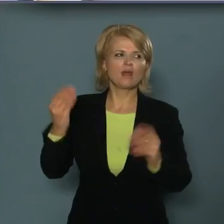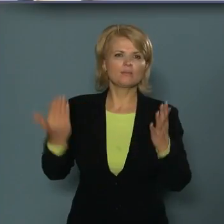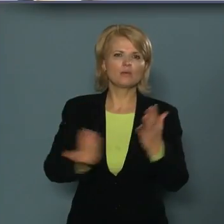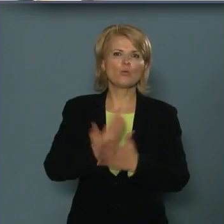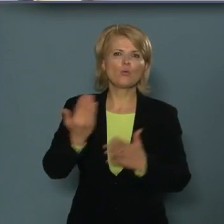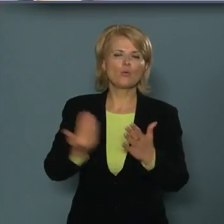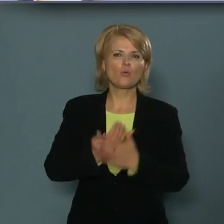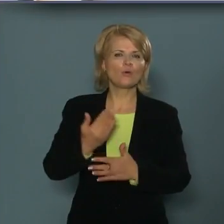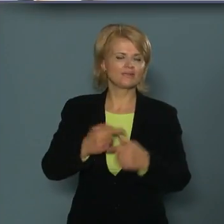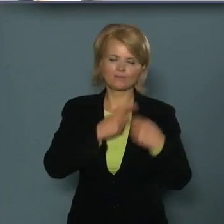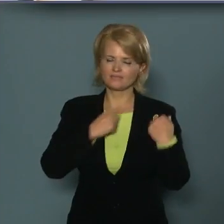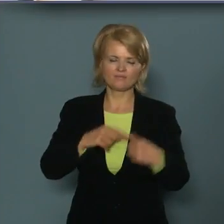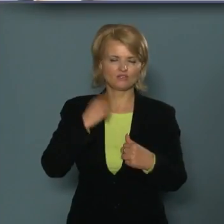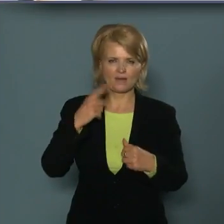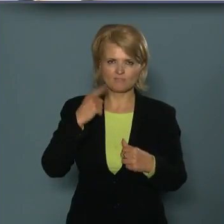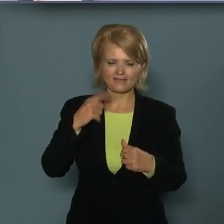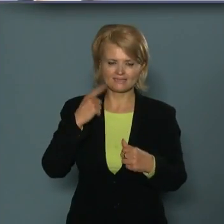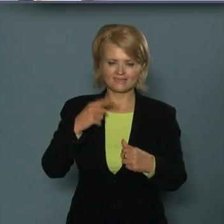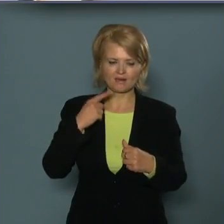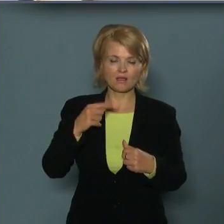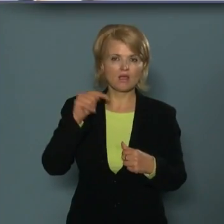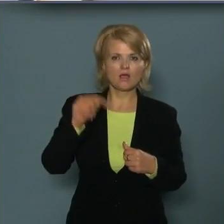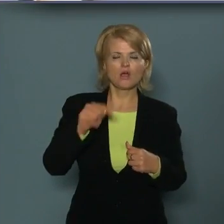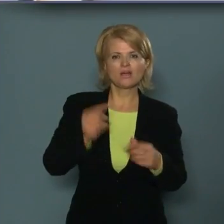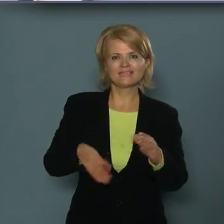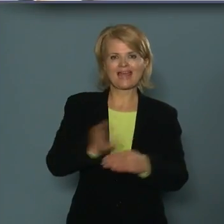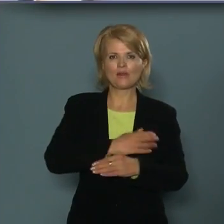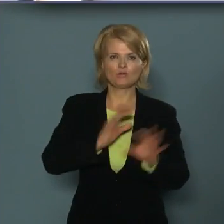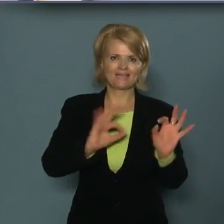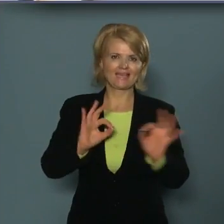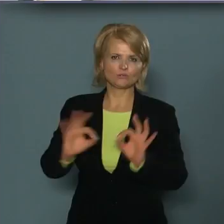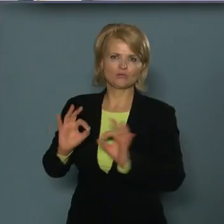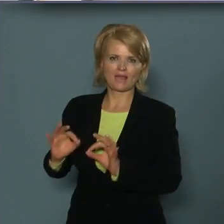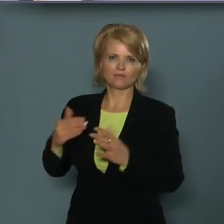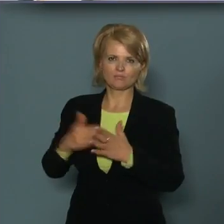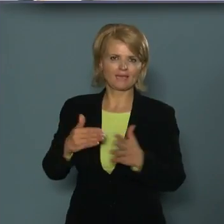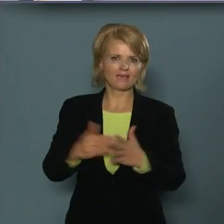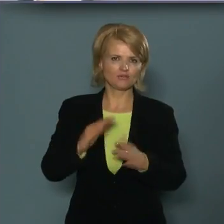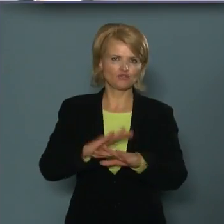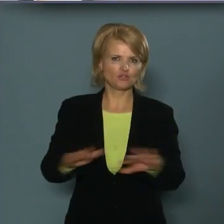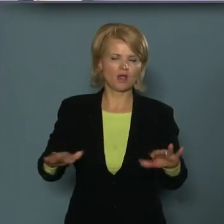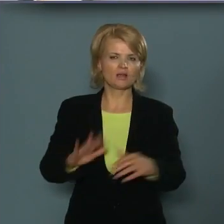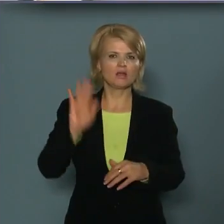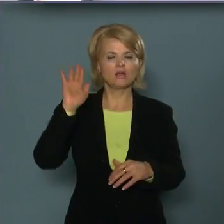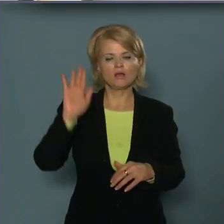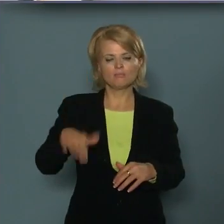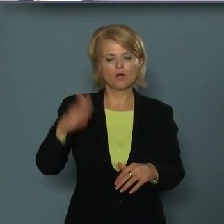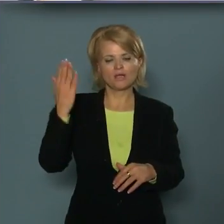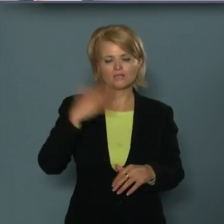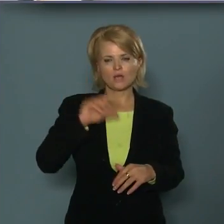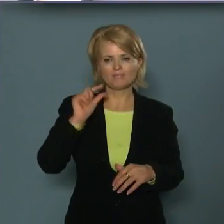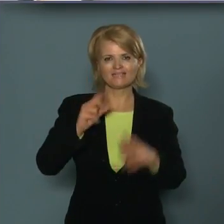dologra, de arról még nem szívesen beszélek, mert az még csak az előkészületek szintjén van, és majd, hogyha már